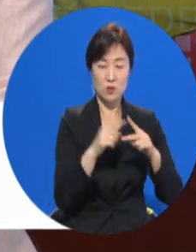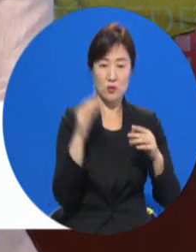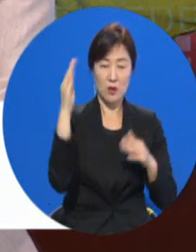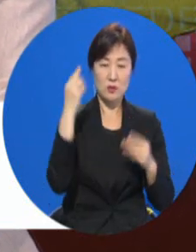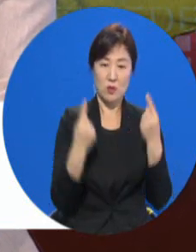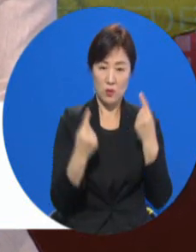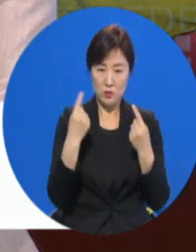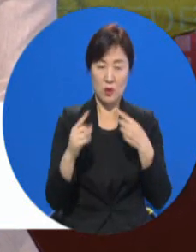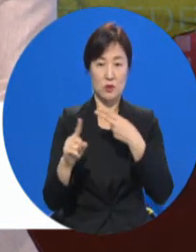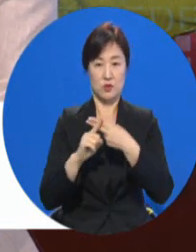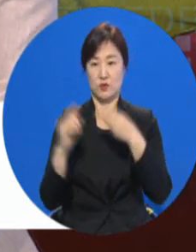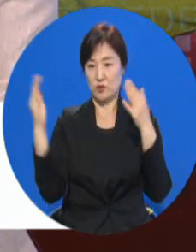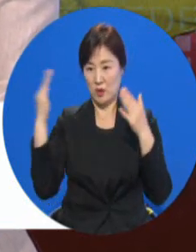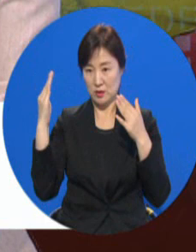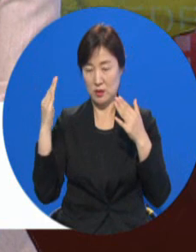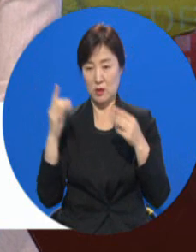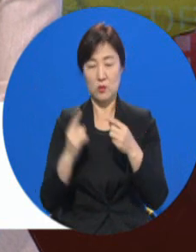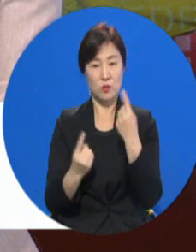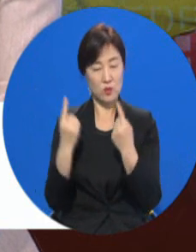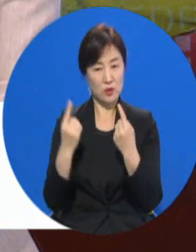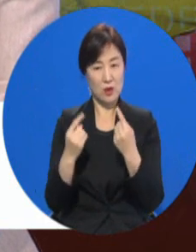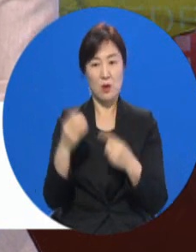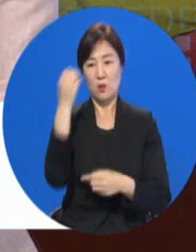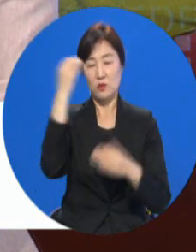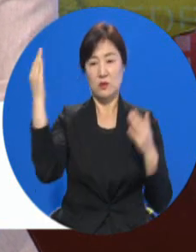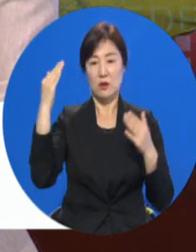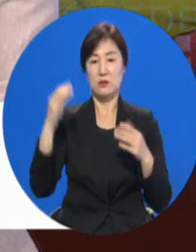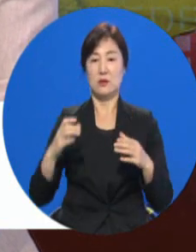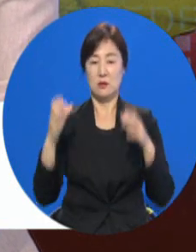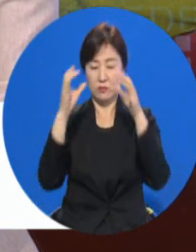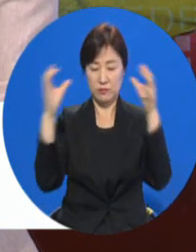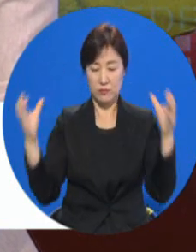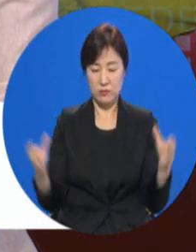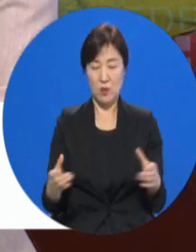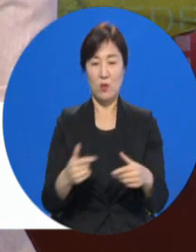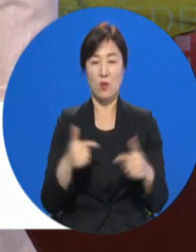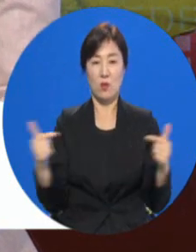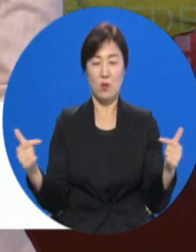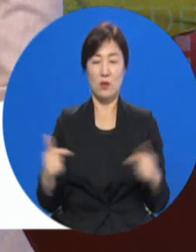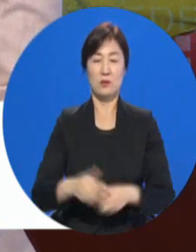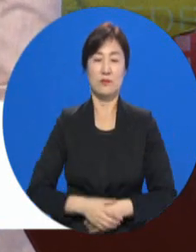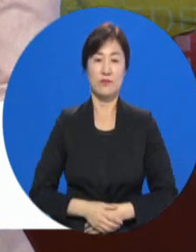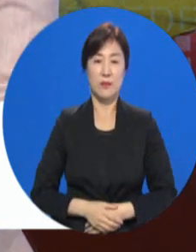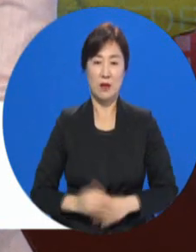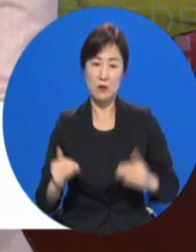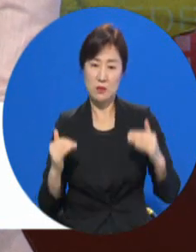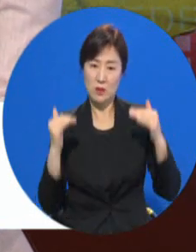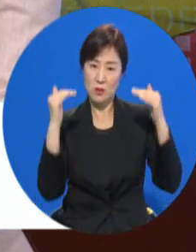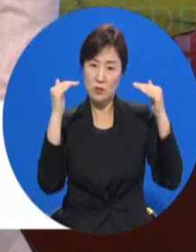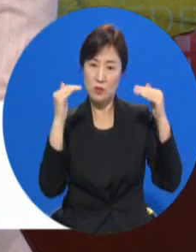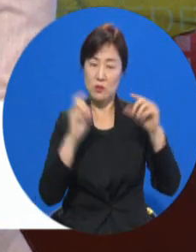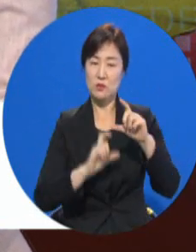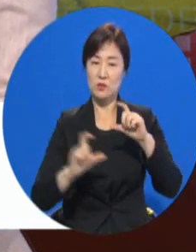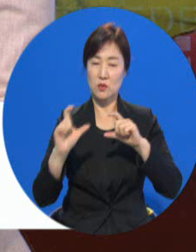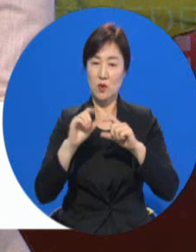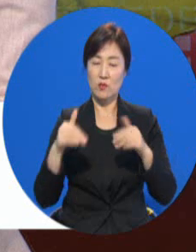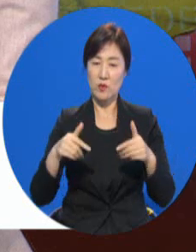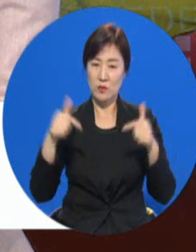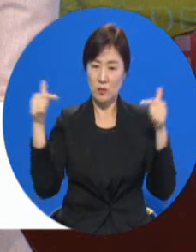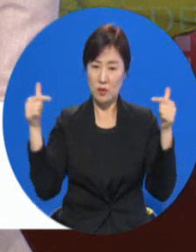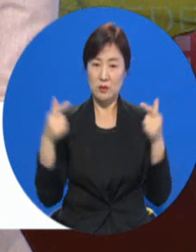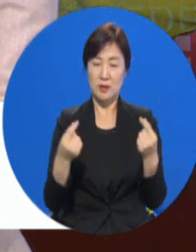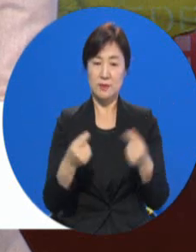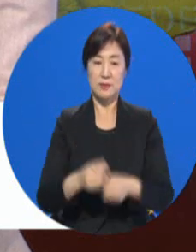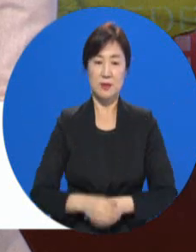초등학생보다 중학생이 또 중학생보다 고등학생들의 비만율이 더 높다면서요. 잘할수록 더 비만해진다는 뜻이잖아요. 예,